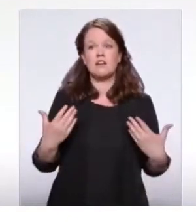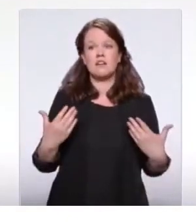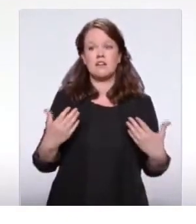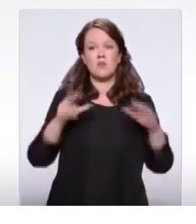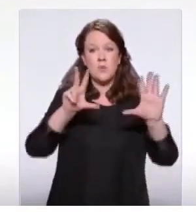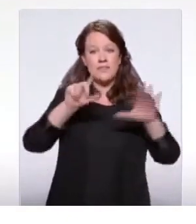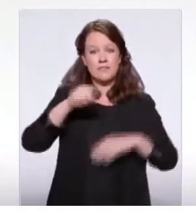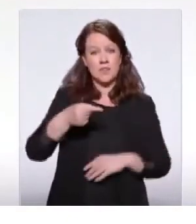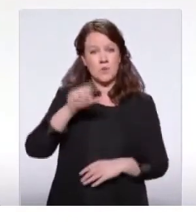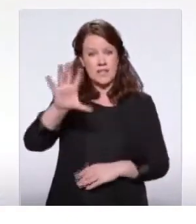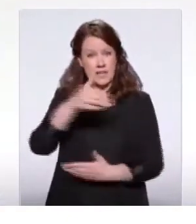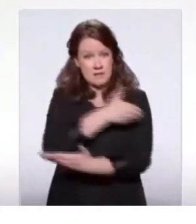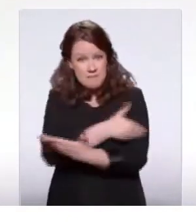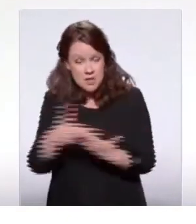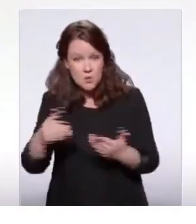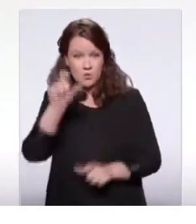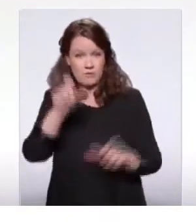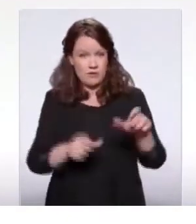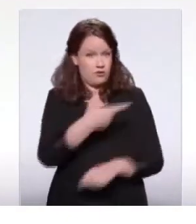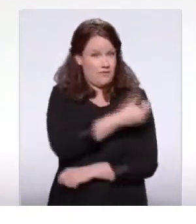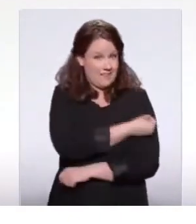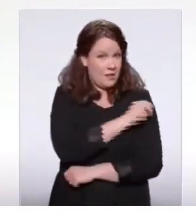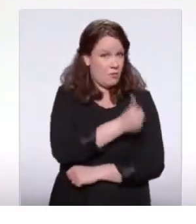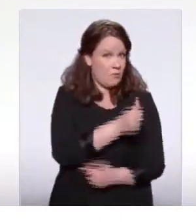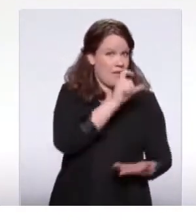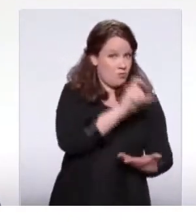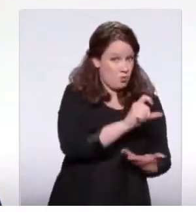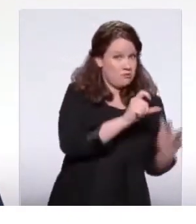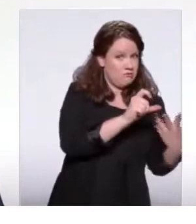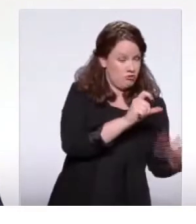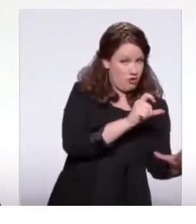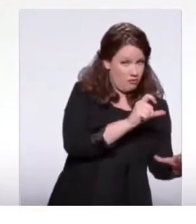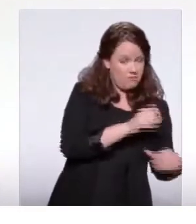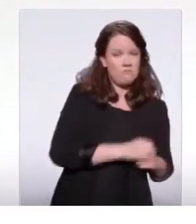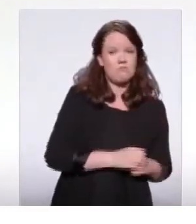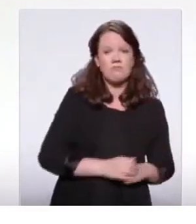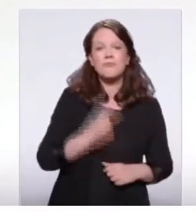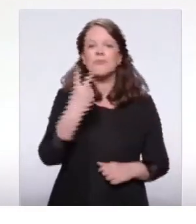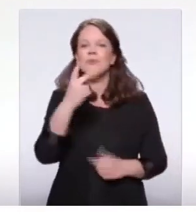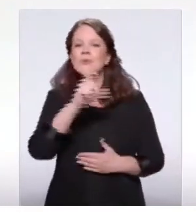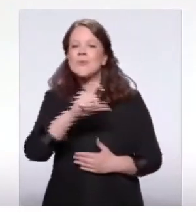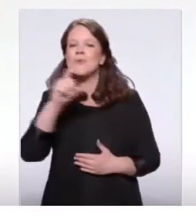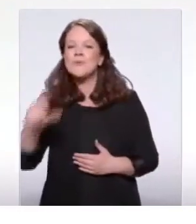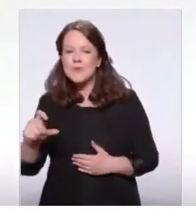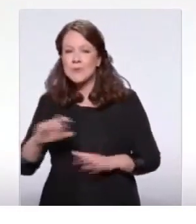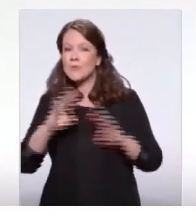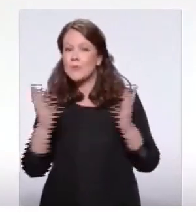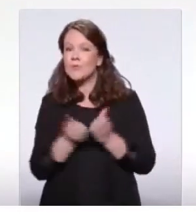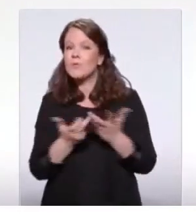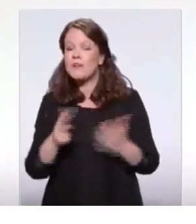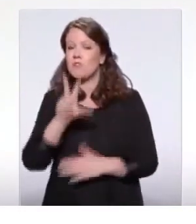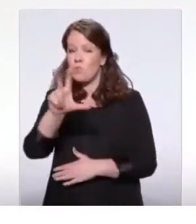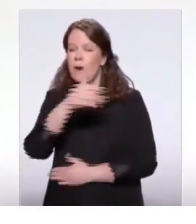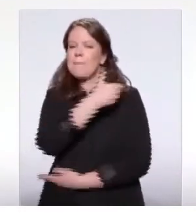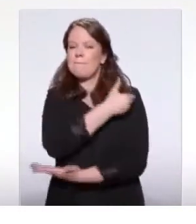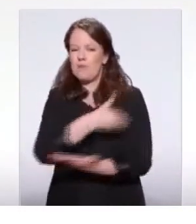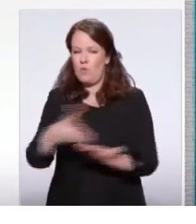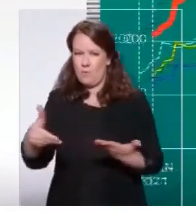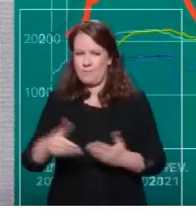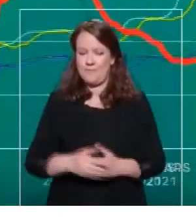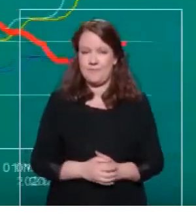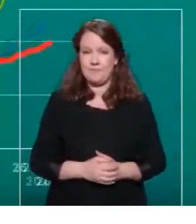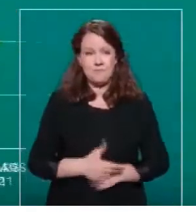de vaccin. 3 millions à en avoir reçu deux. Et le vaccin est